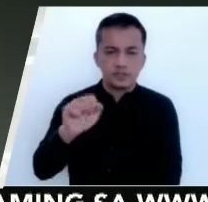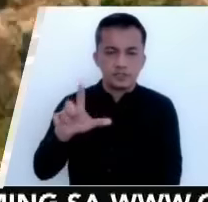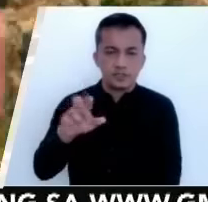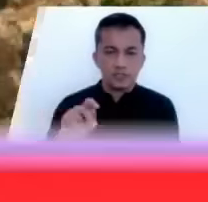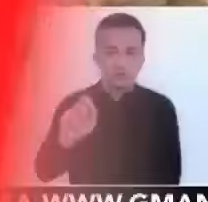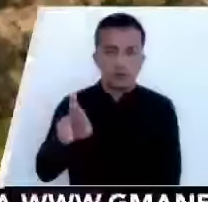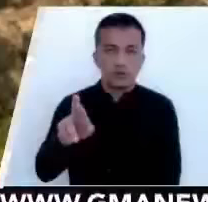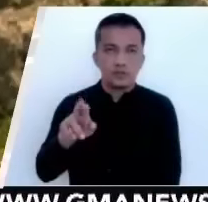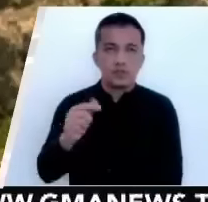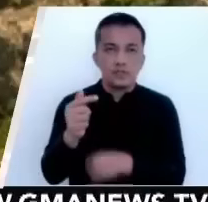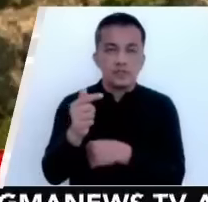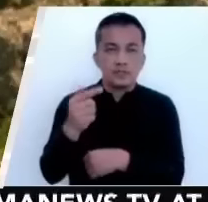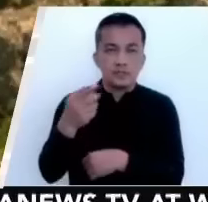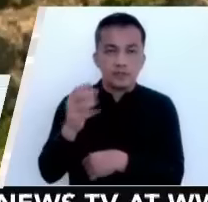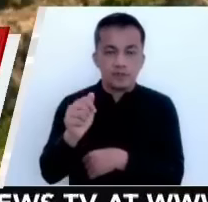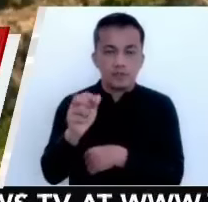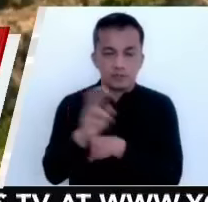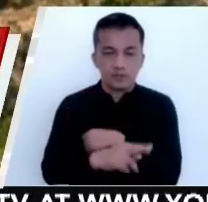TV. Argil.